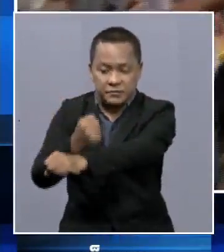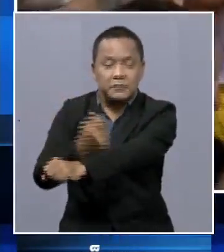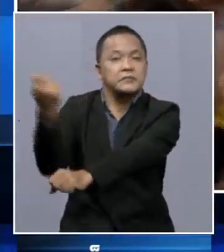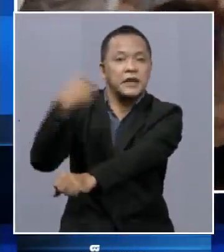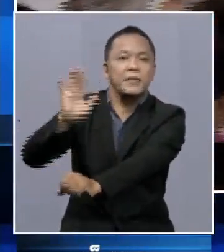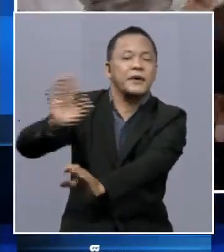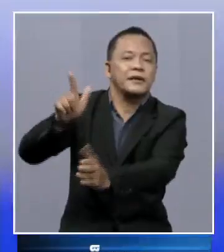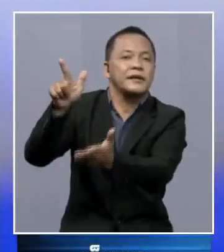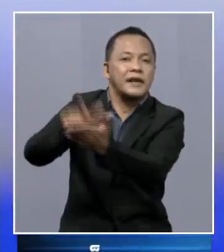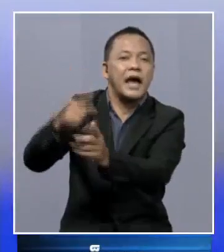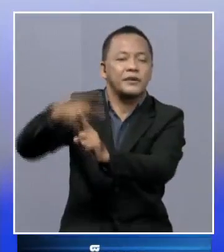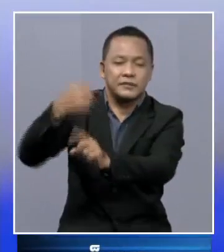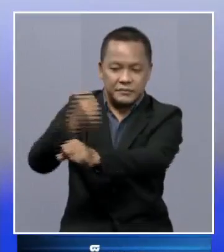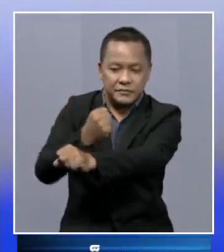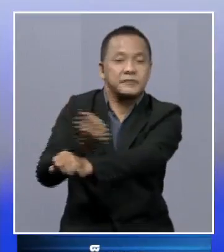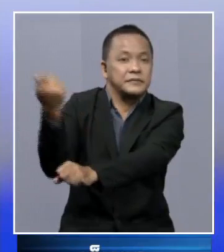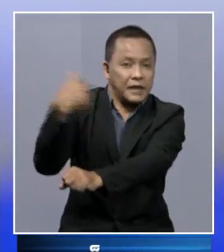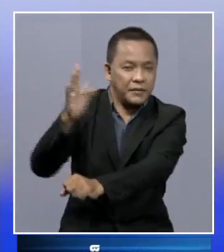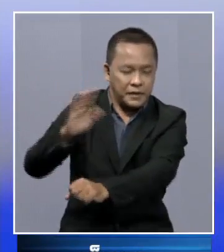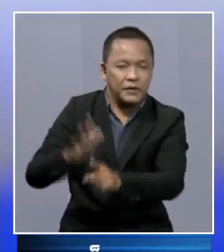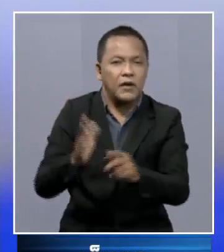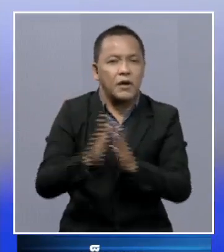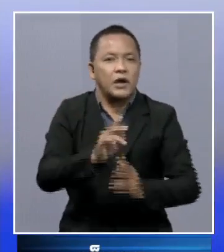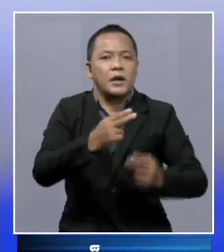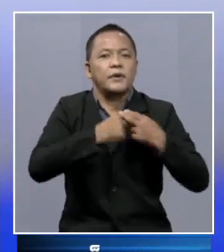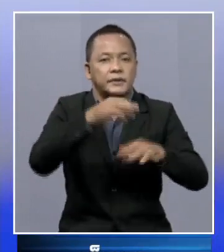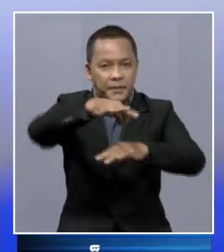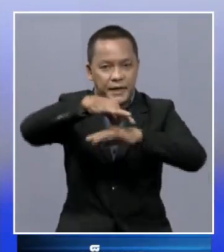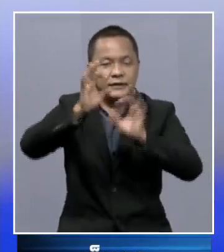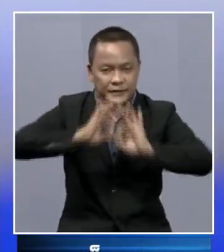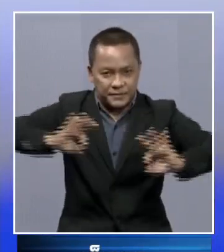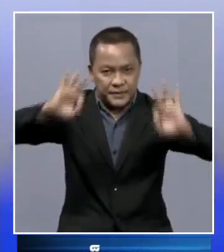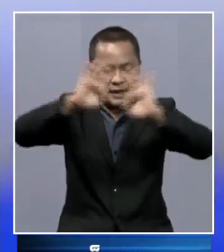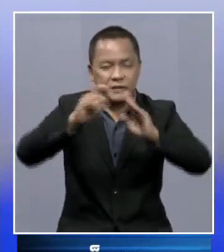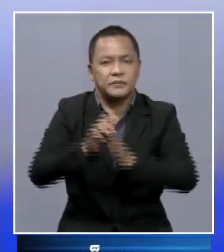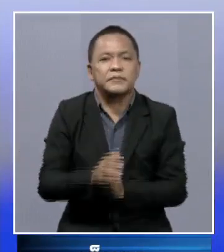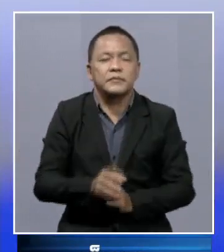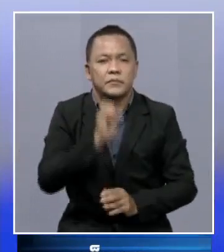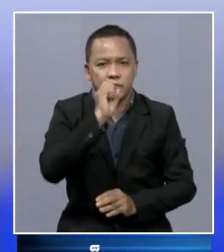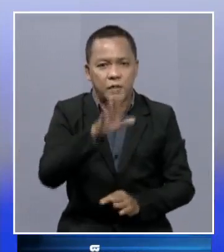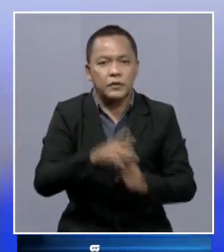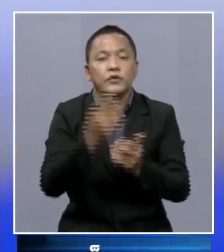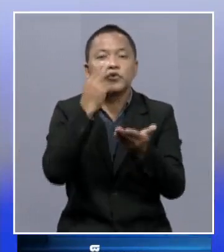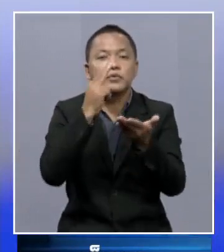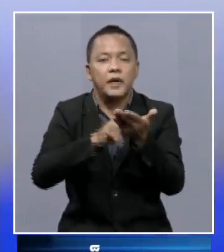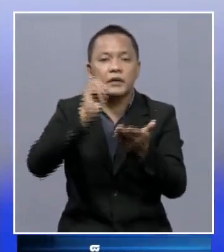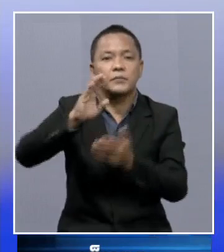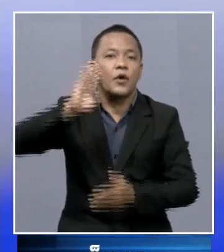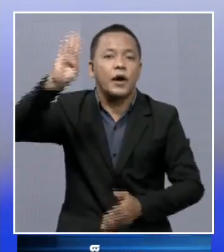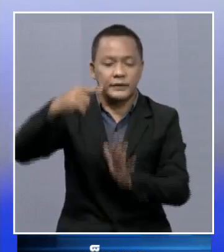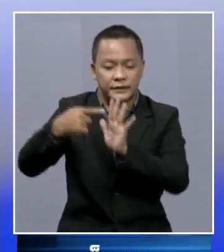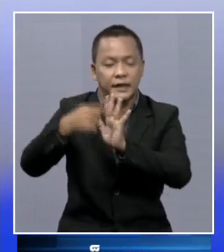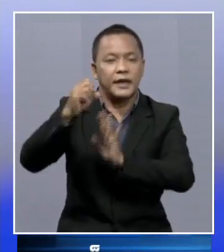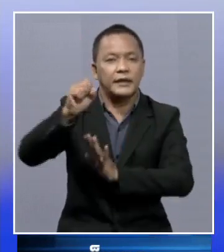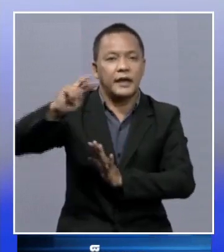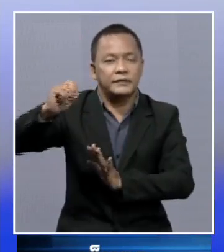แนเป็ที่เรียบร้อยอัี้ชัดเจน ซะยิงกาชัเจนวาต้องรบผชบตำแงสำคัญนี่นะครับโดยคุเศษฐา มีหนงสือไปถงบริษัทแนซี